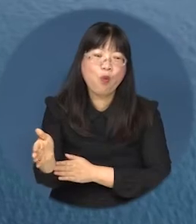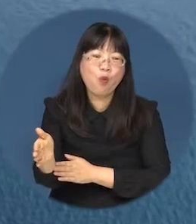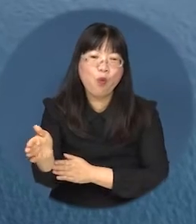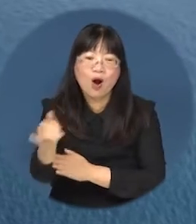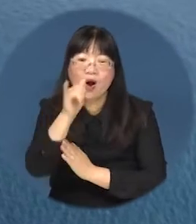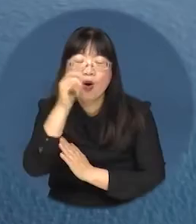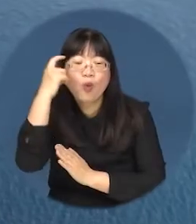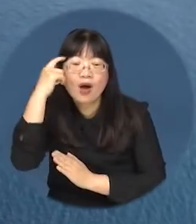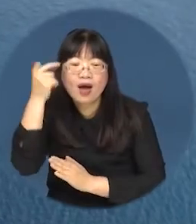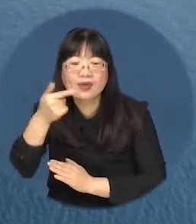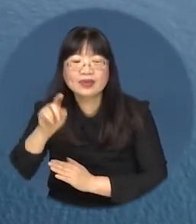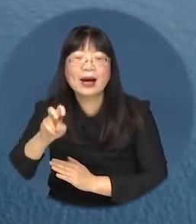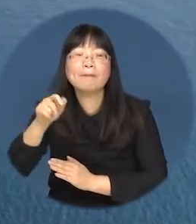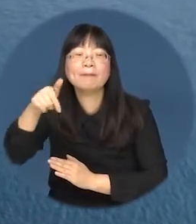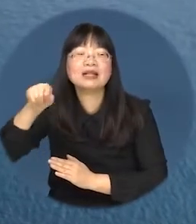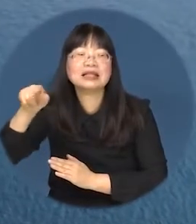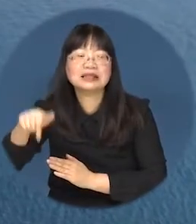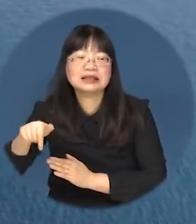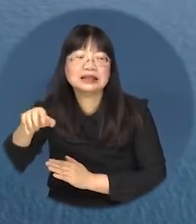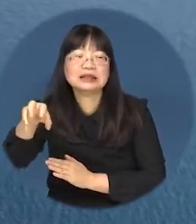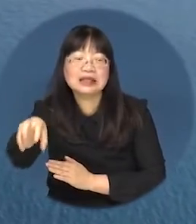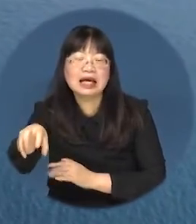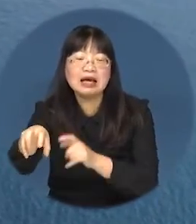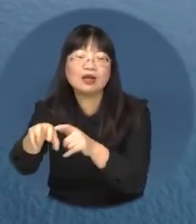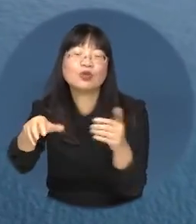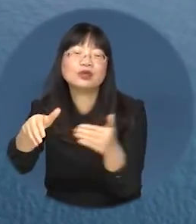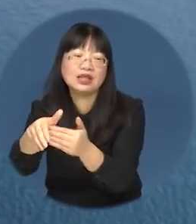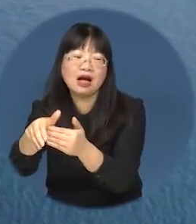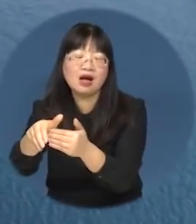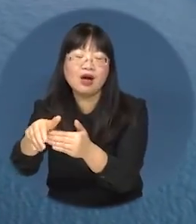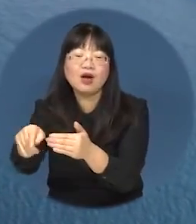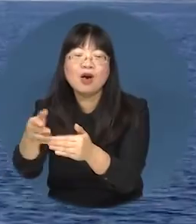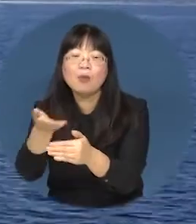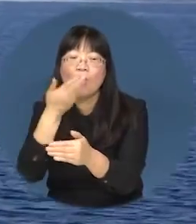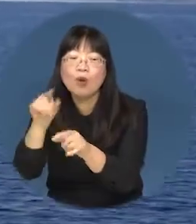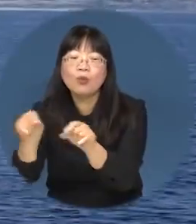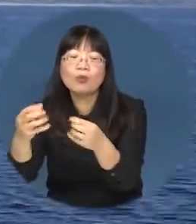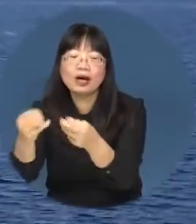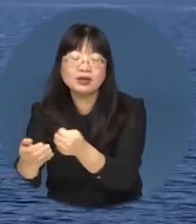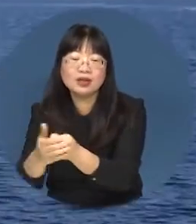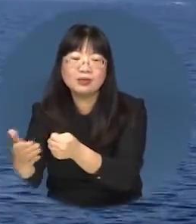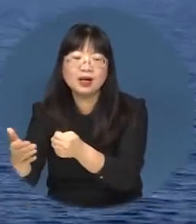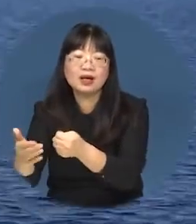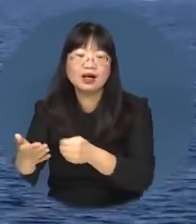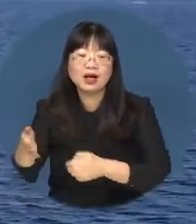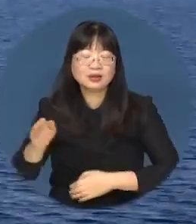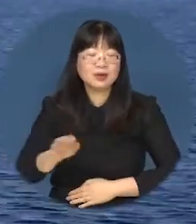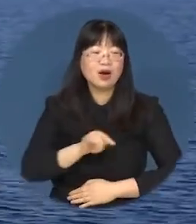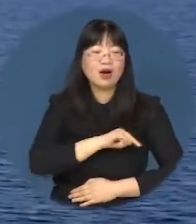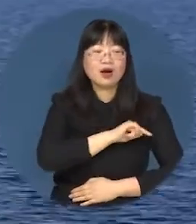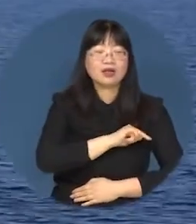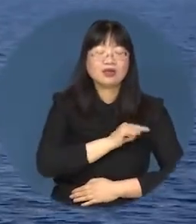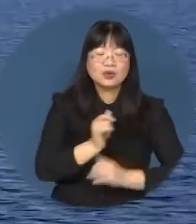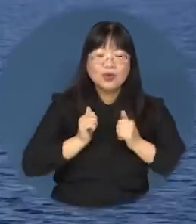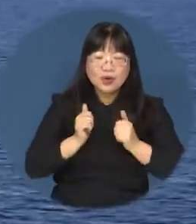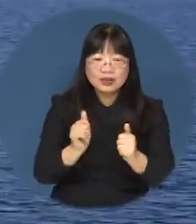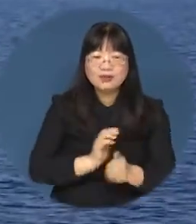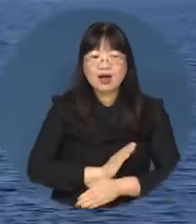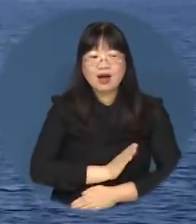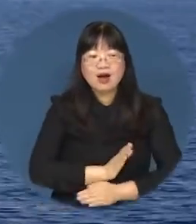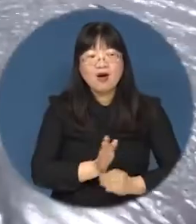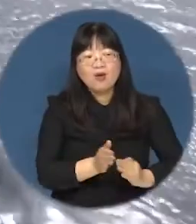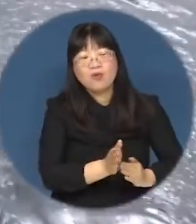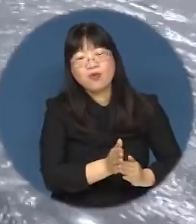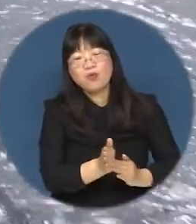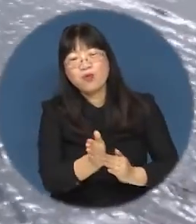남극에 가면 먹을 게 많으니까. 어. 근데 그렇게 열심히 가고 난 다음에 포경선이 기다리고 있는 거죠. 거기는